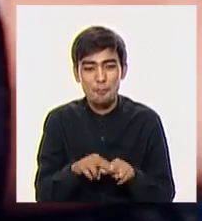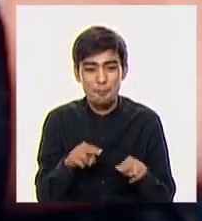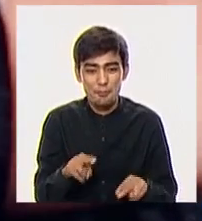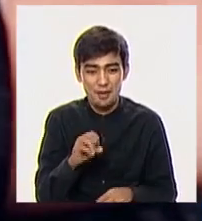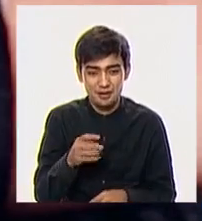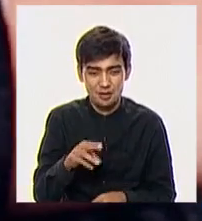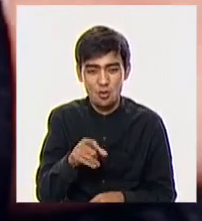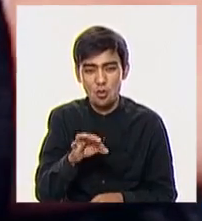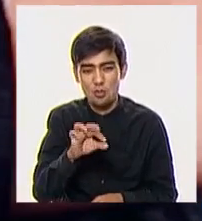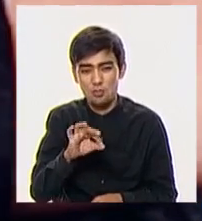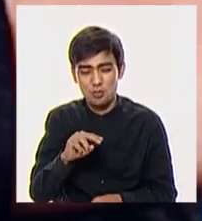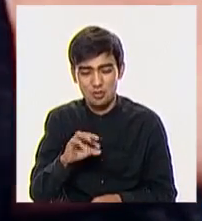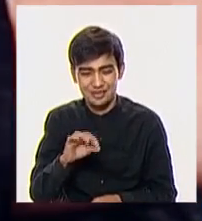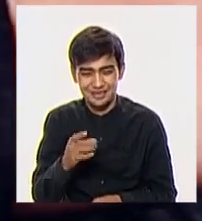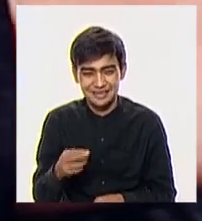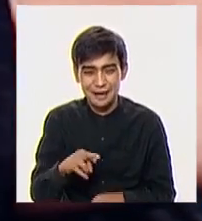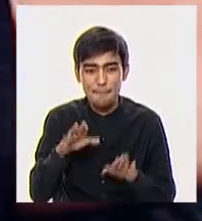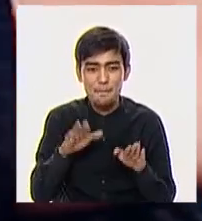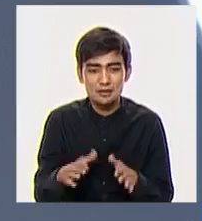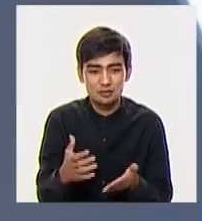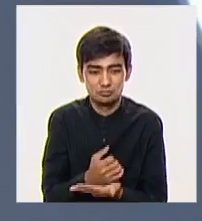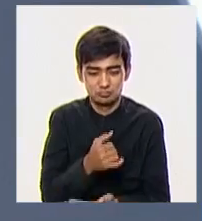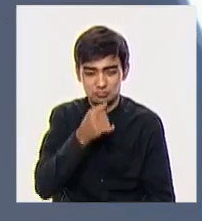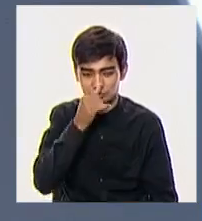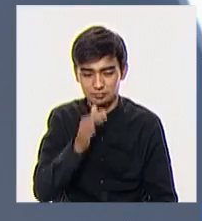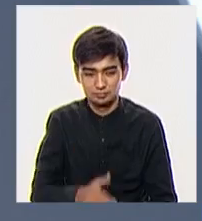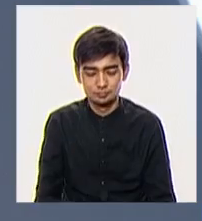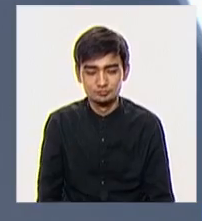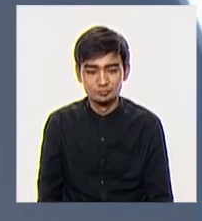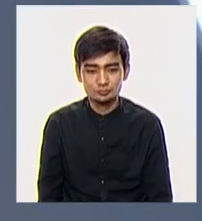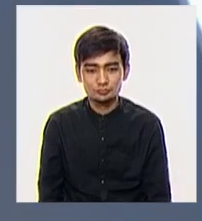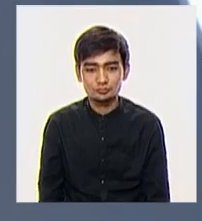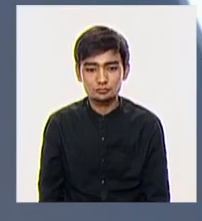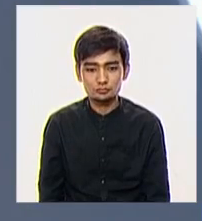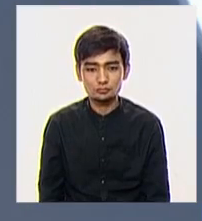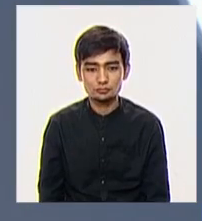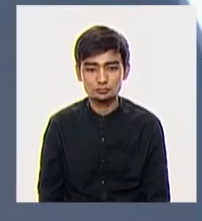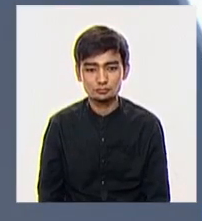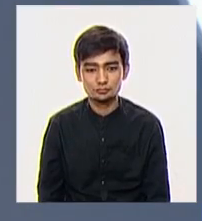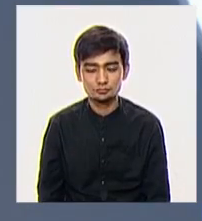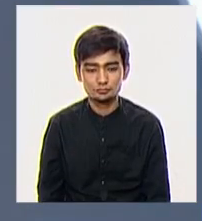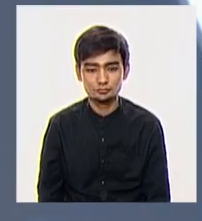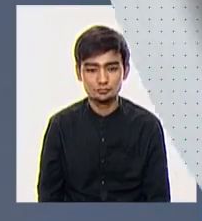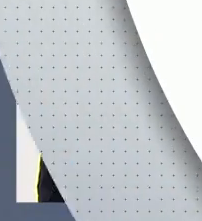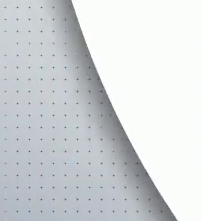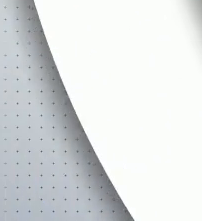ешқайсысы оппозициялық орын ала алмайды. Рахмет, Азаматхан мырза. Жақсы.